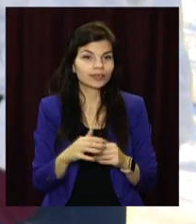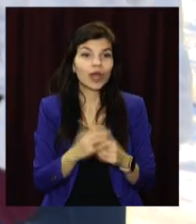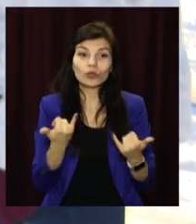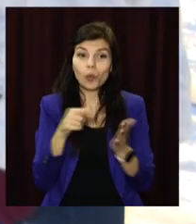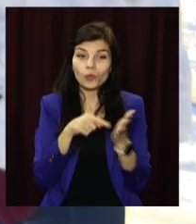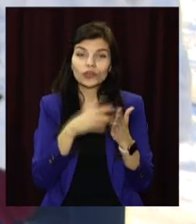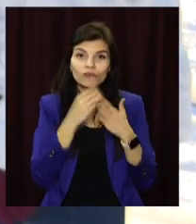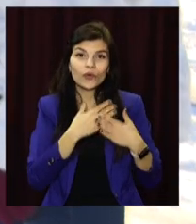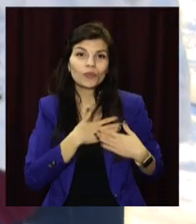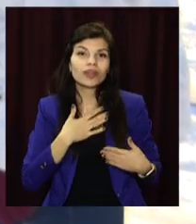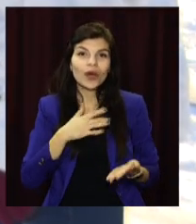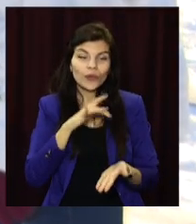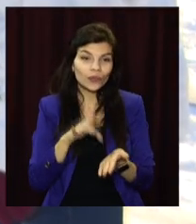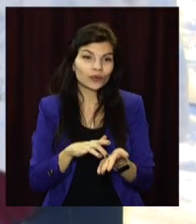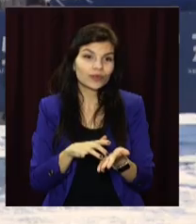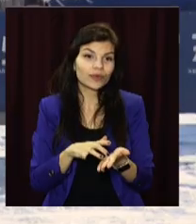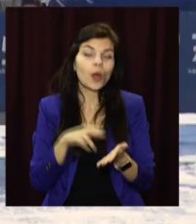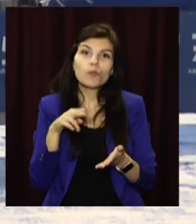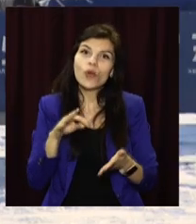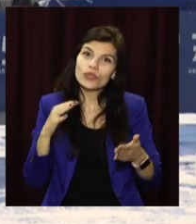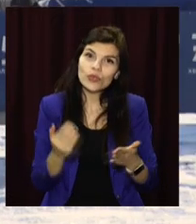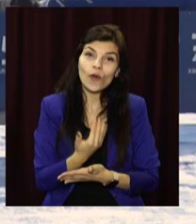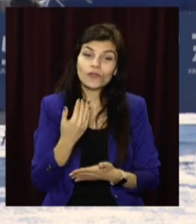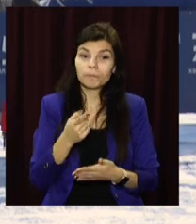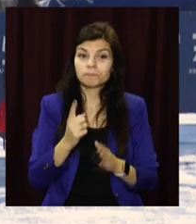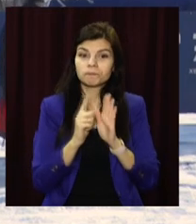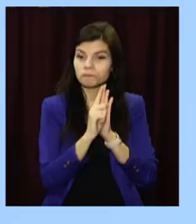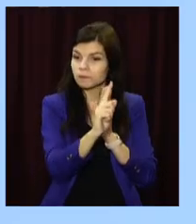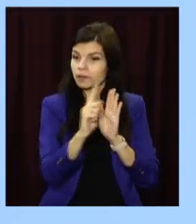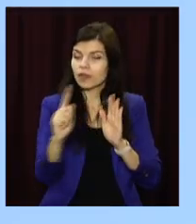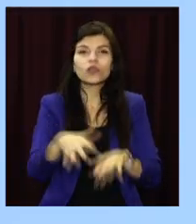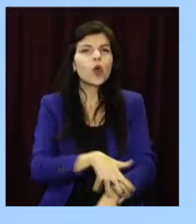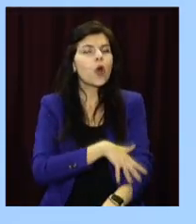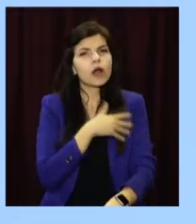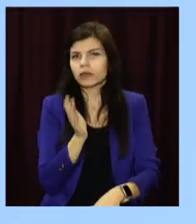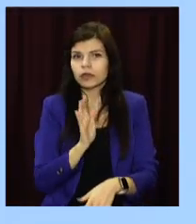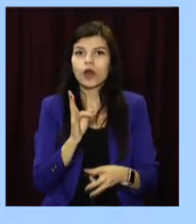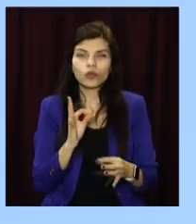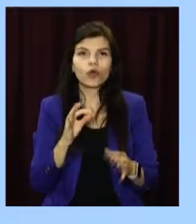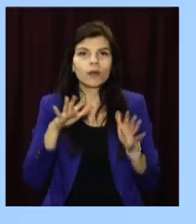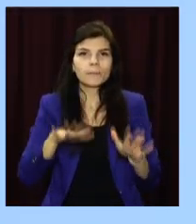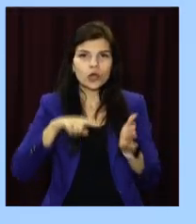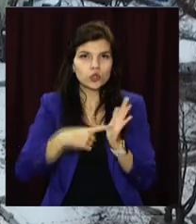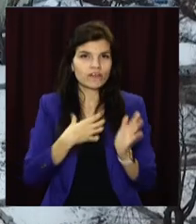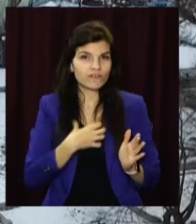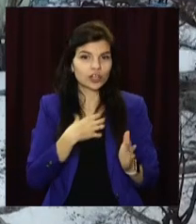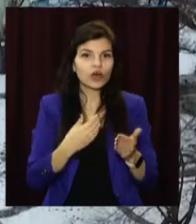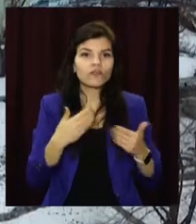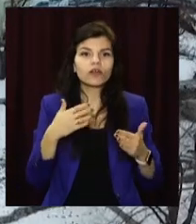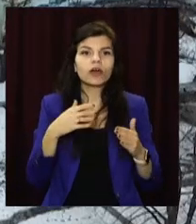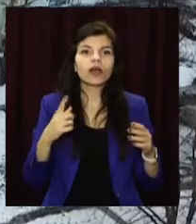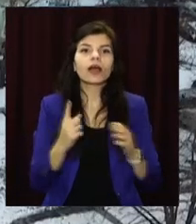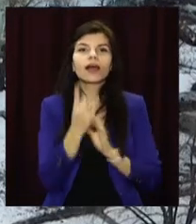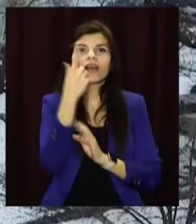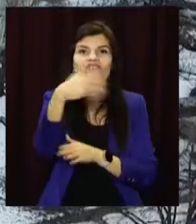своєю любов'ю к нашому городу по-новому. Маршрут обрали нетривалий, але для Дніпра визначний. Стартували від найвищого в місті